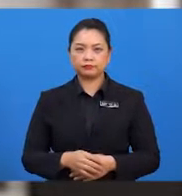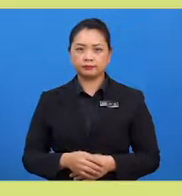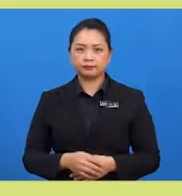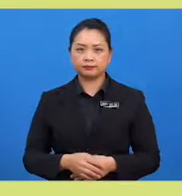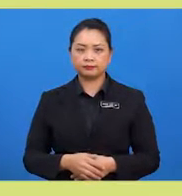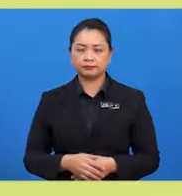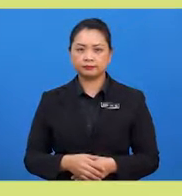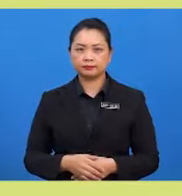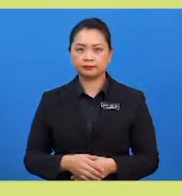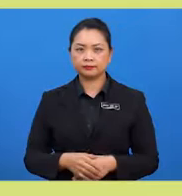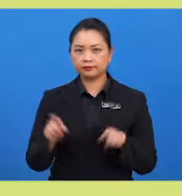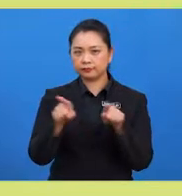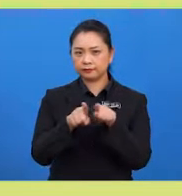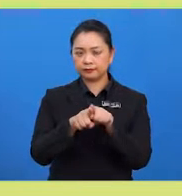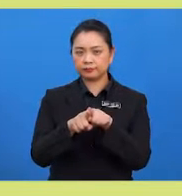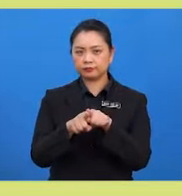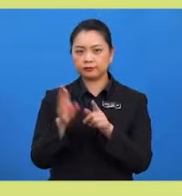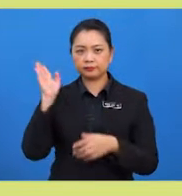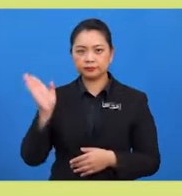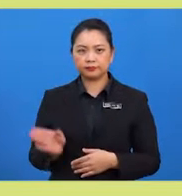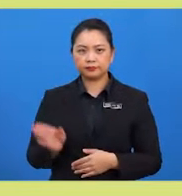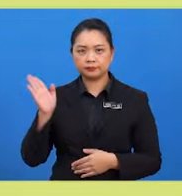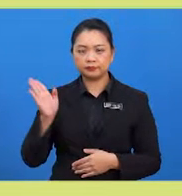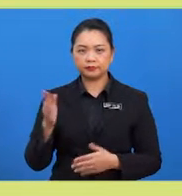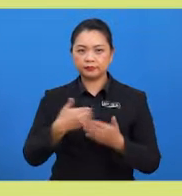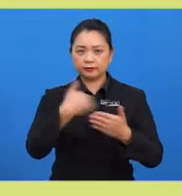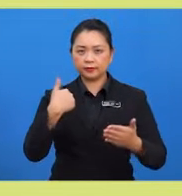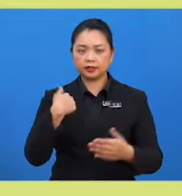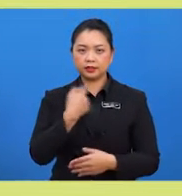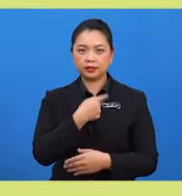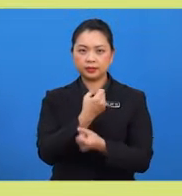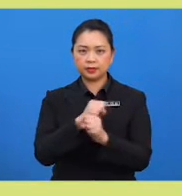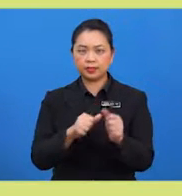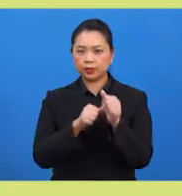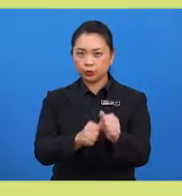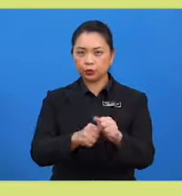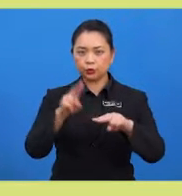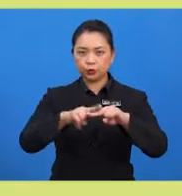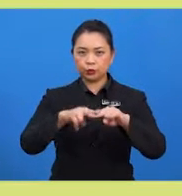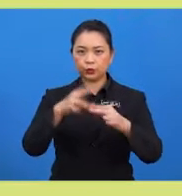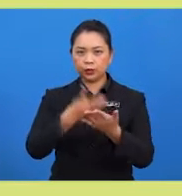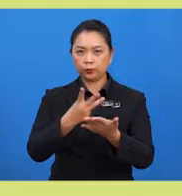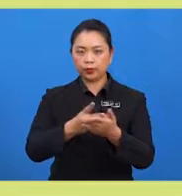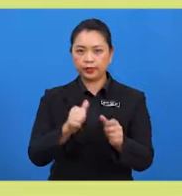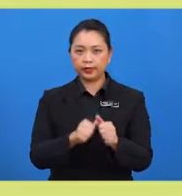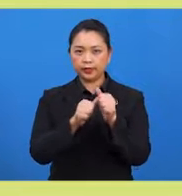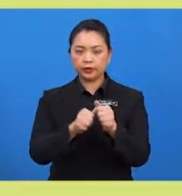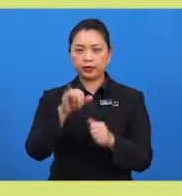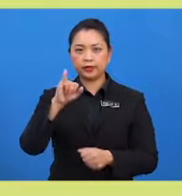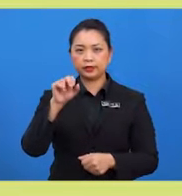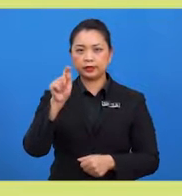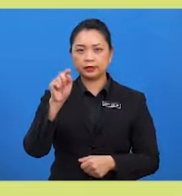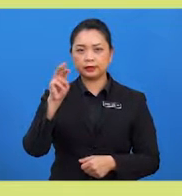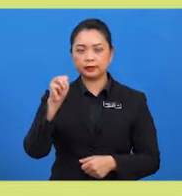penyata. Seperti sebelum ini, kita sediakan mengikut komponen penyata kedudukan kewangan mengikut item